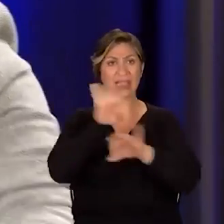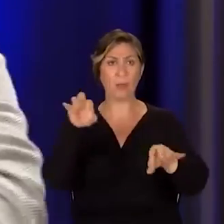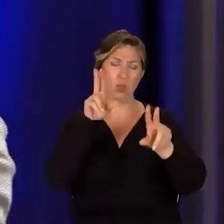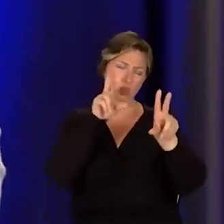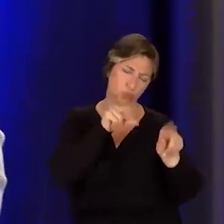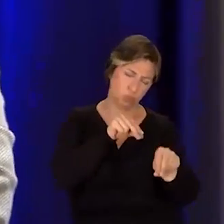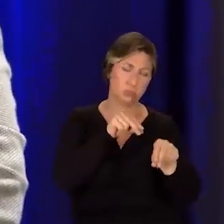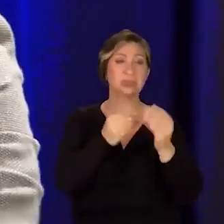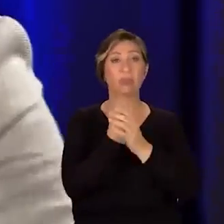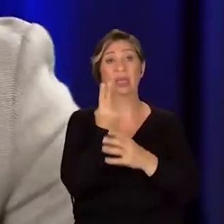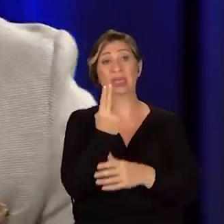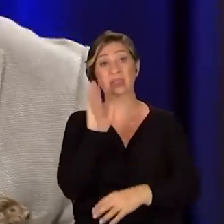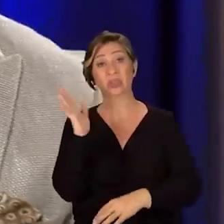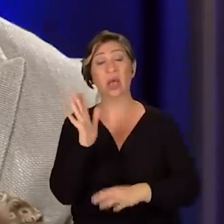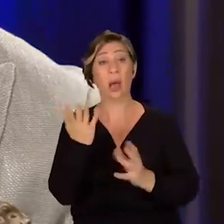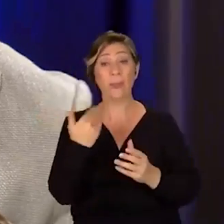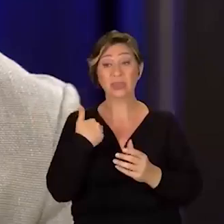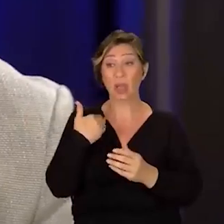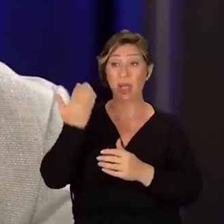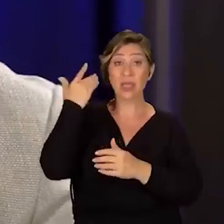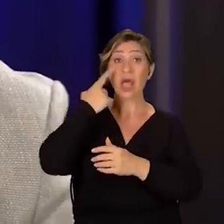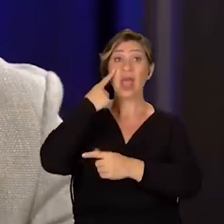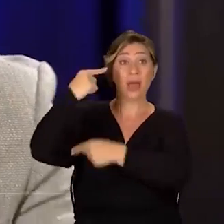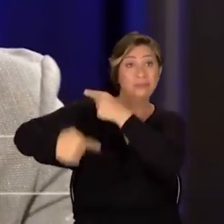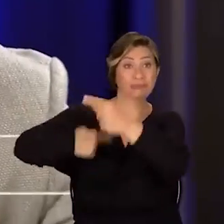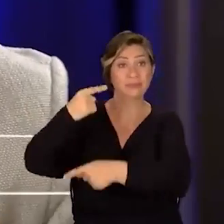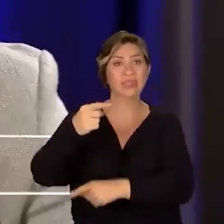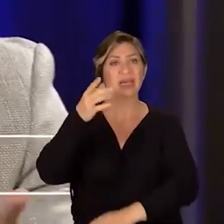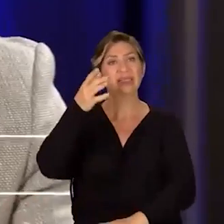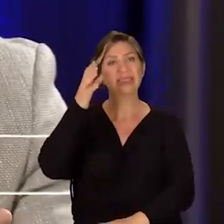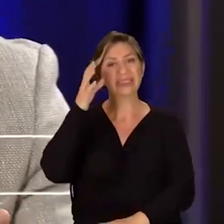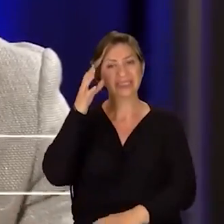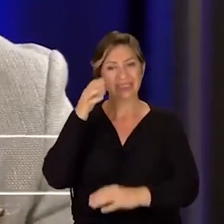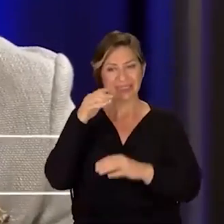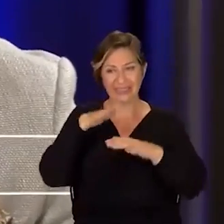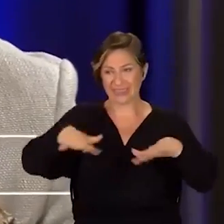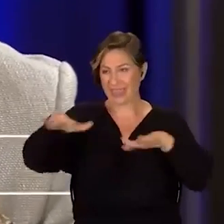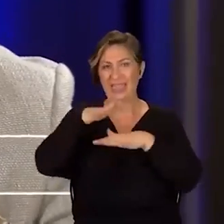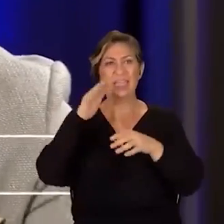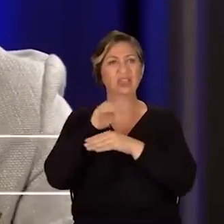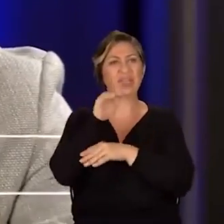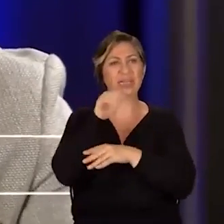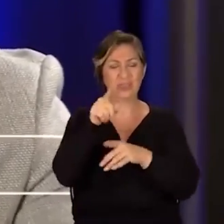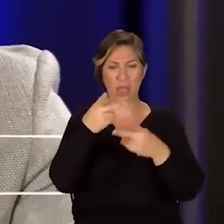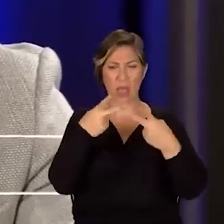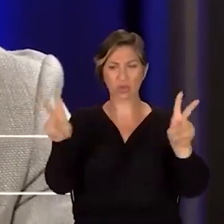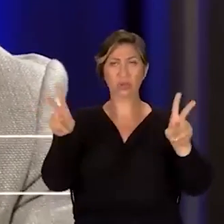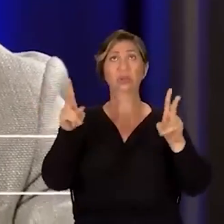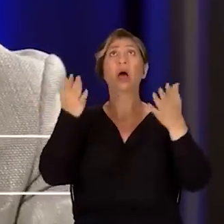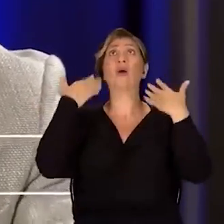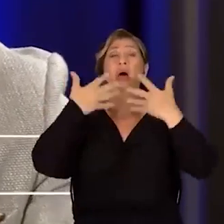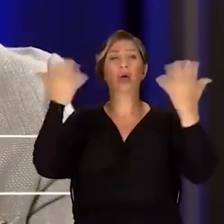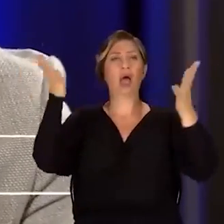sabah 7'de çıkacaksın. Ama bizim atalarımızı şöyle düşünün. Savaklarda yaşarken, şimdi düşünün siz açıkta yatıyorsunuz,